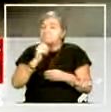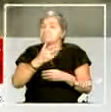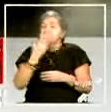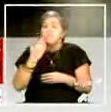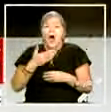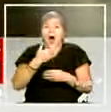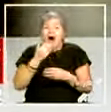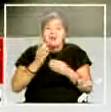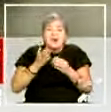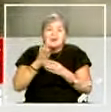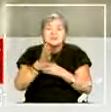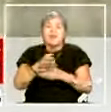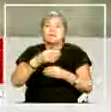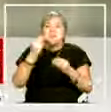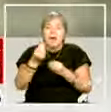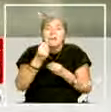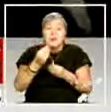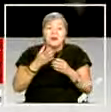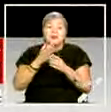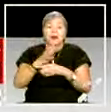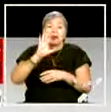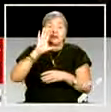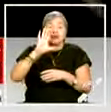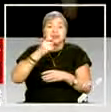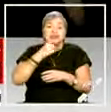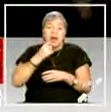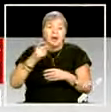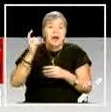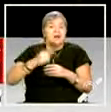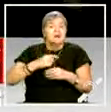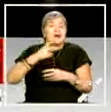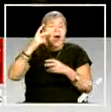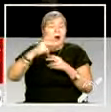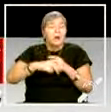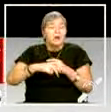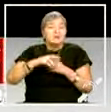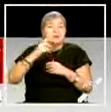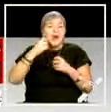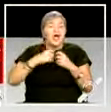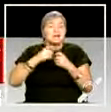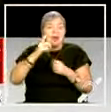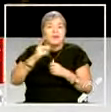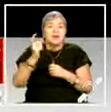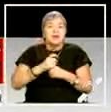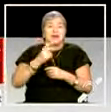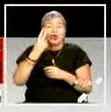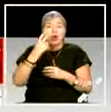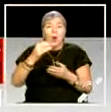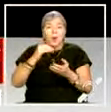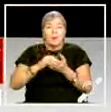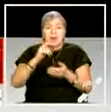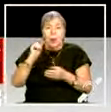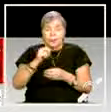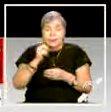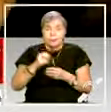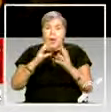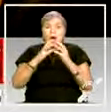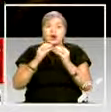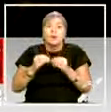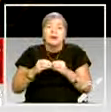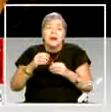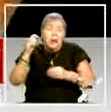progres relevant în cei 5 ani de la ultima testare PISA din 2018. România se clasează